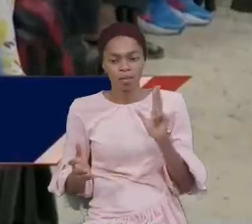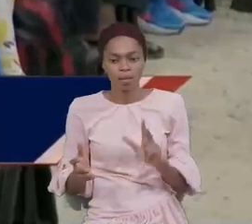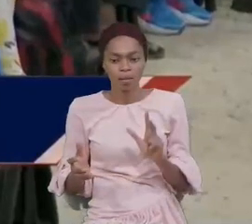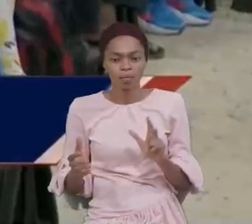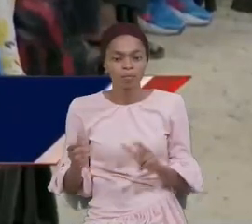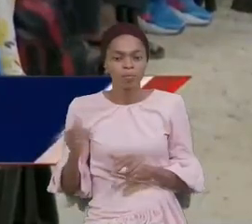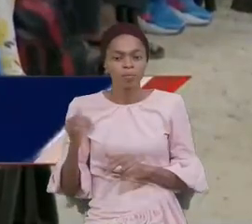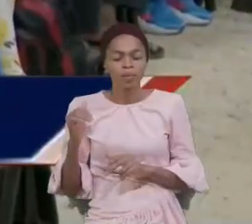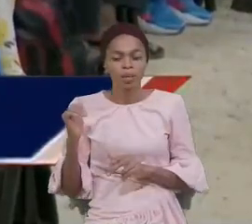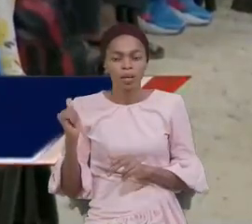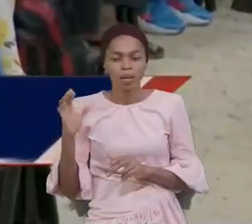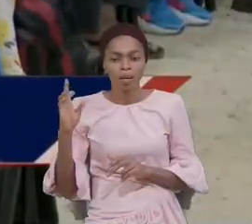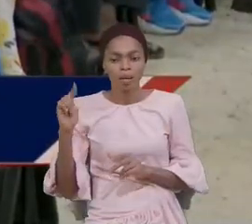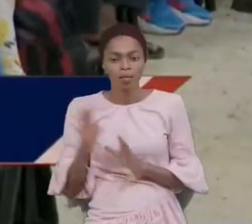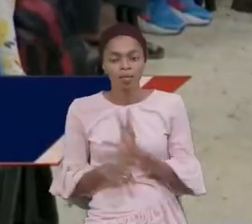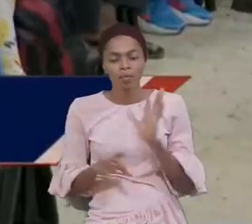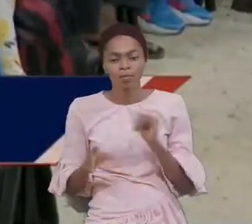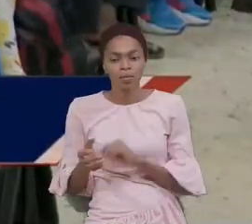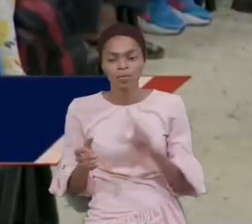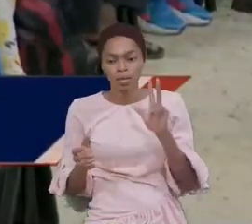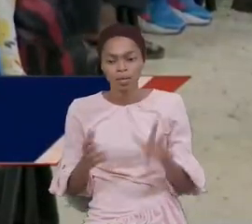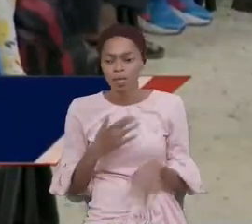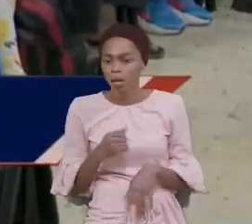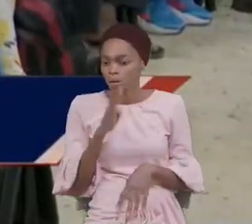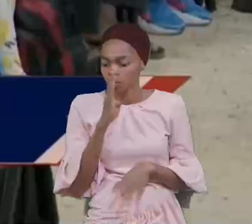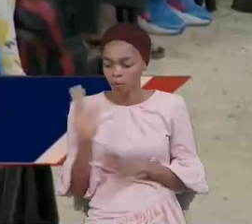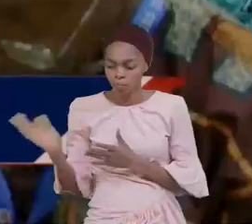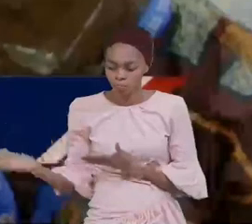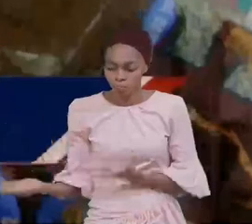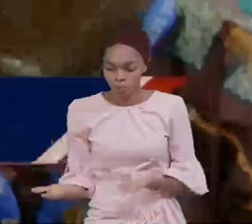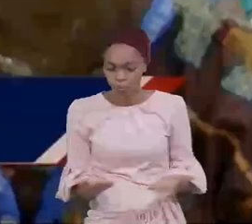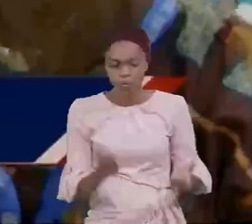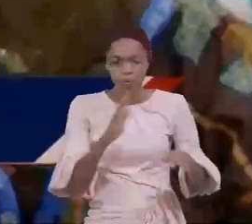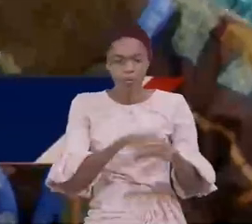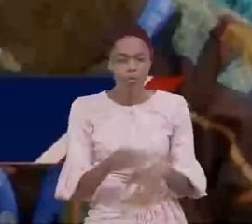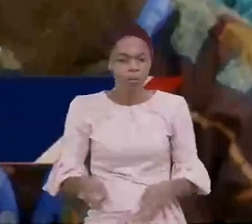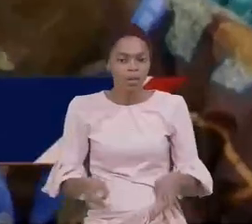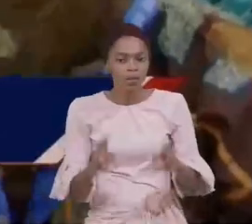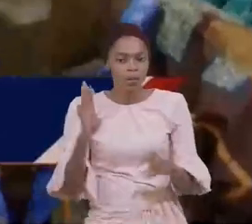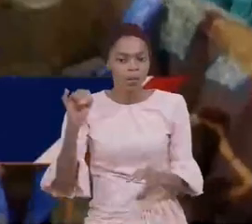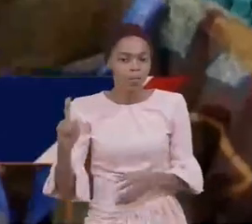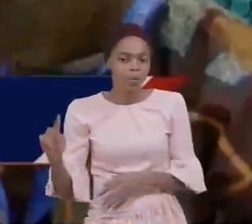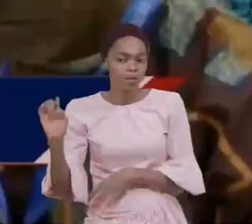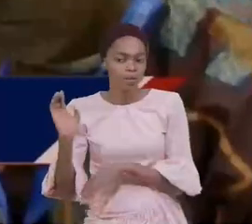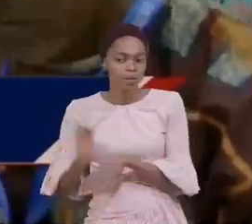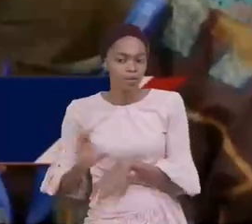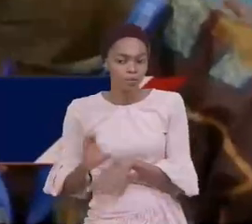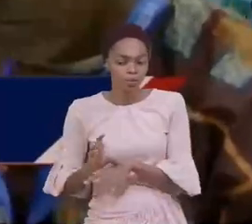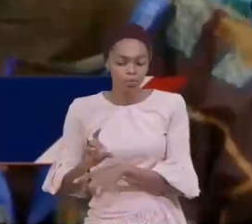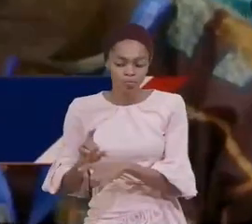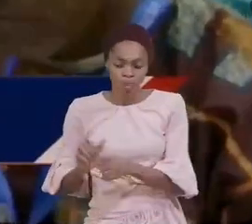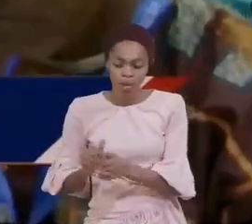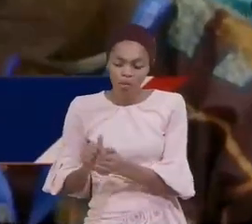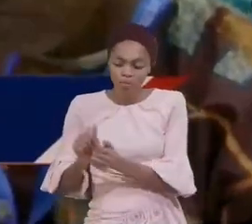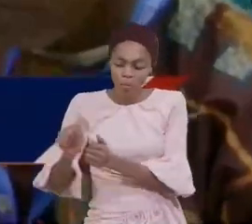Acte 15, verset 3. Après avoir été accompagnés par l'Église, ils